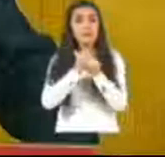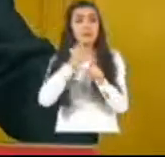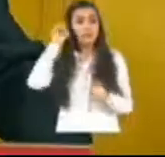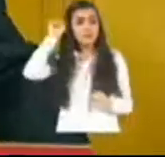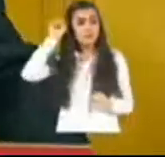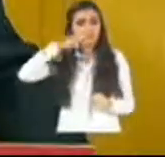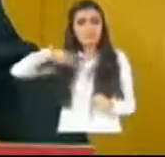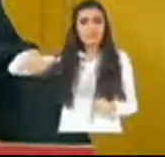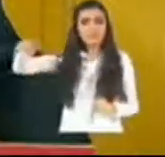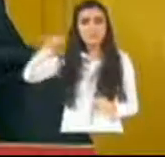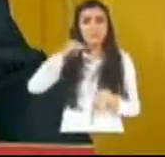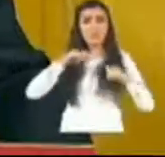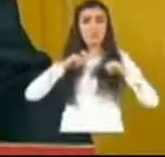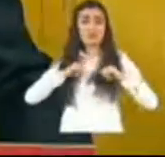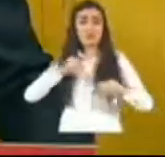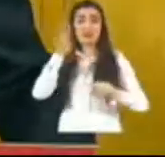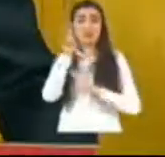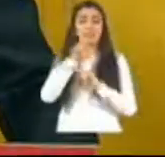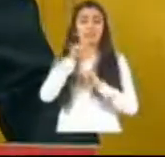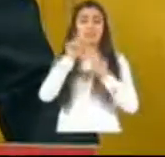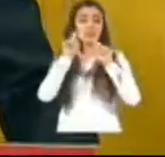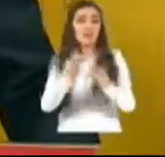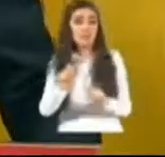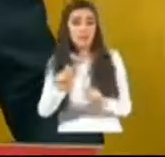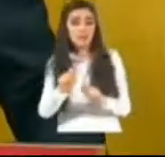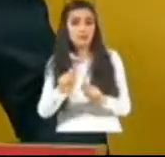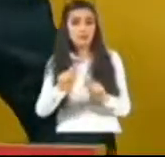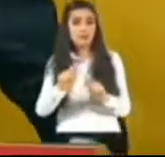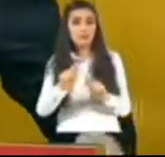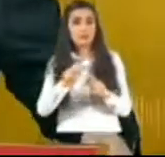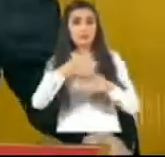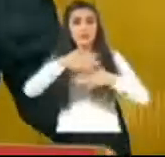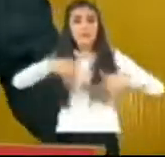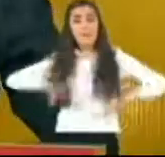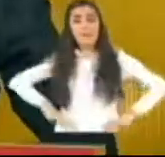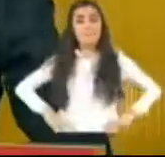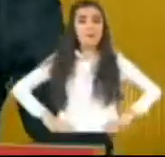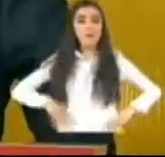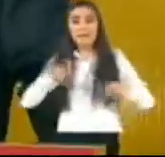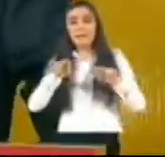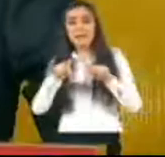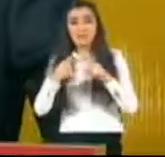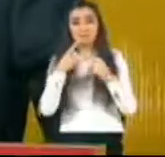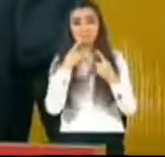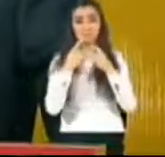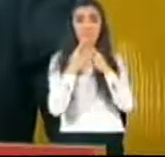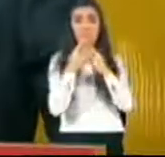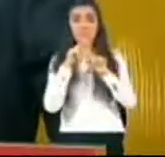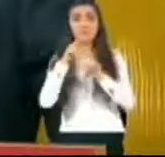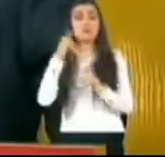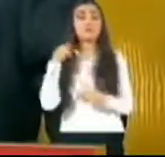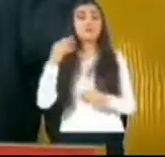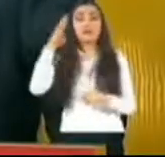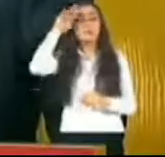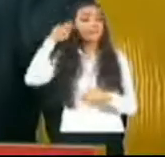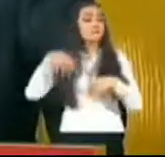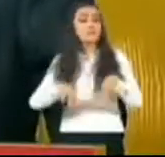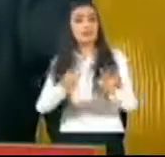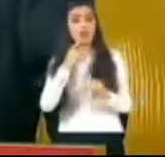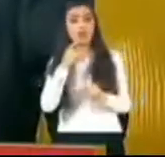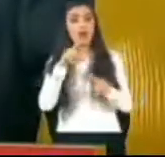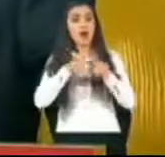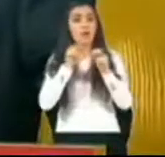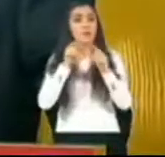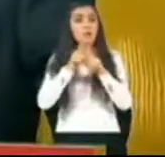hainlerin yanında keyifle gülümseyen, podyuma çıkmış manken gibi poz veren Rus askeri değildir.